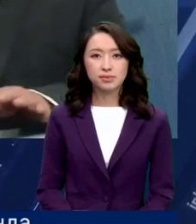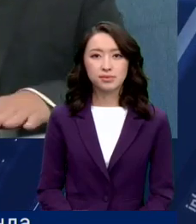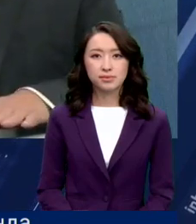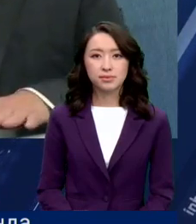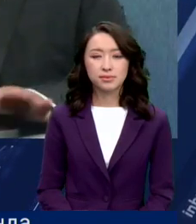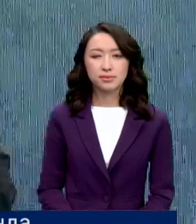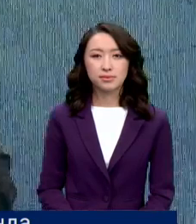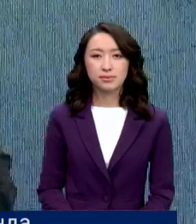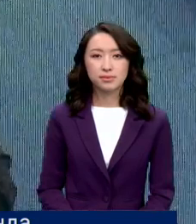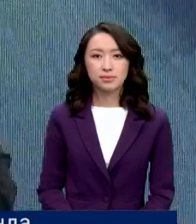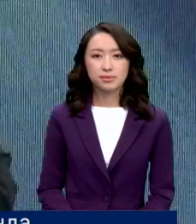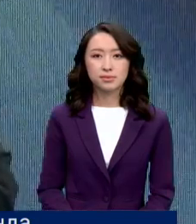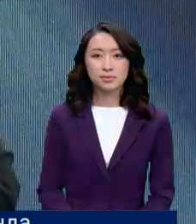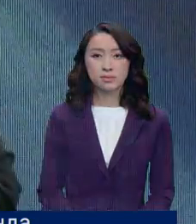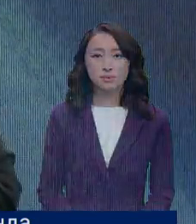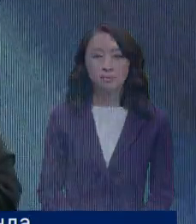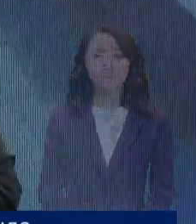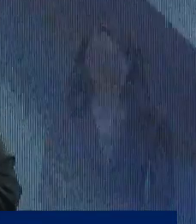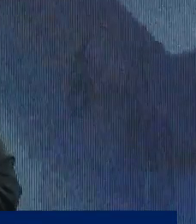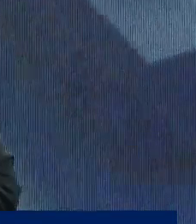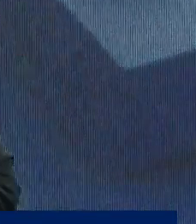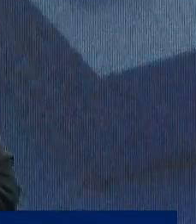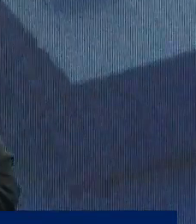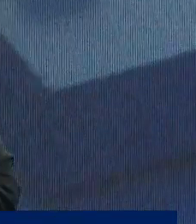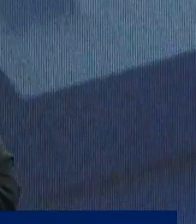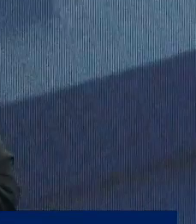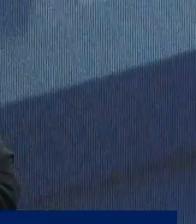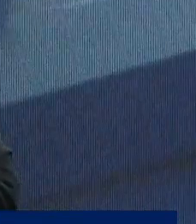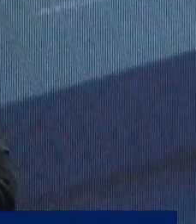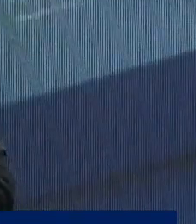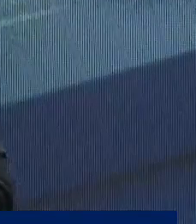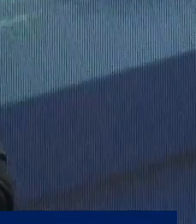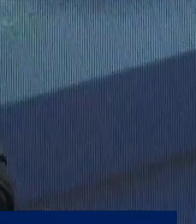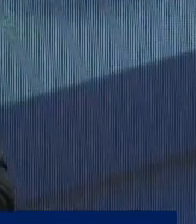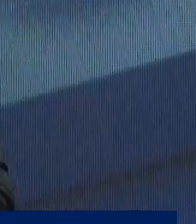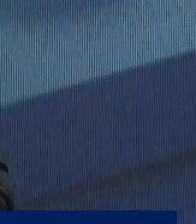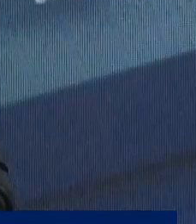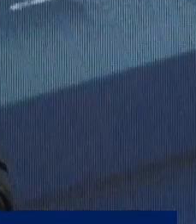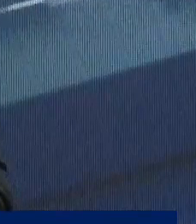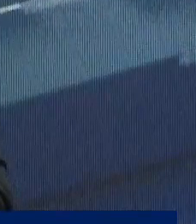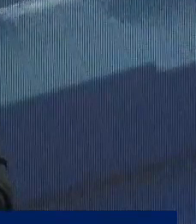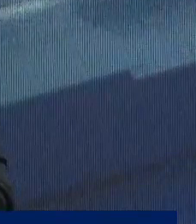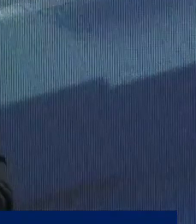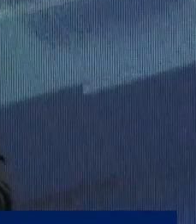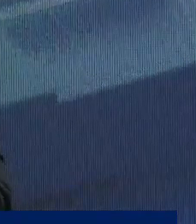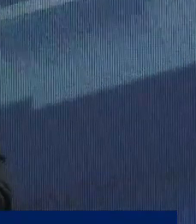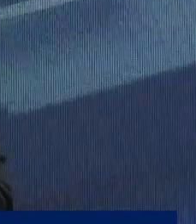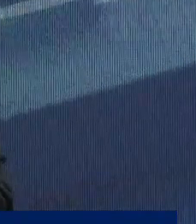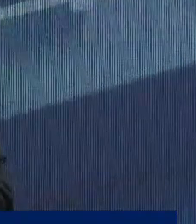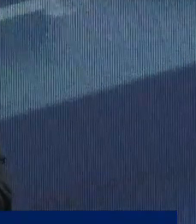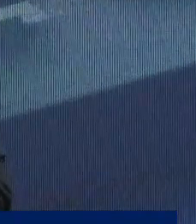большое, коллега. Но вы же помните, что президент у нас раскритиковал работу министерства в части цифровизации. Багдат Мусин, у нас министр,